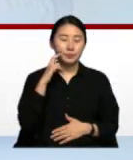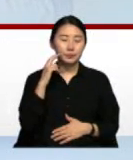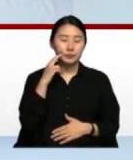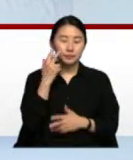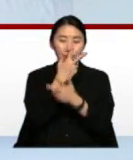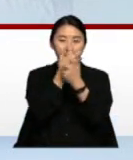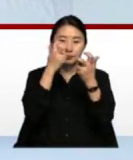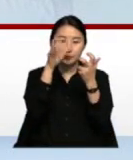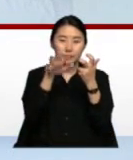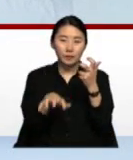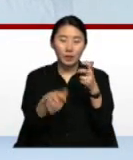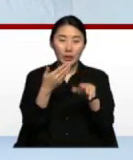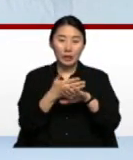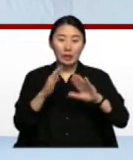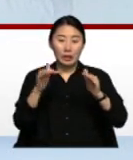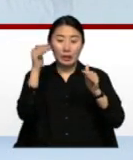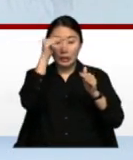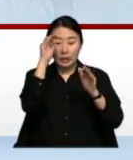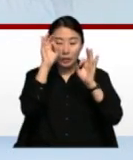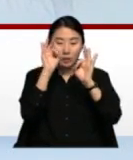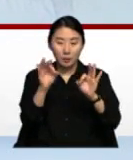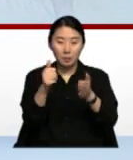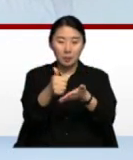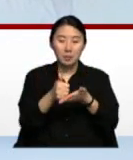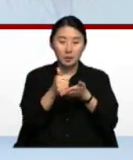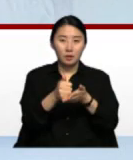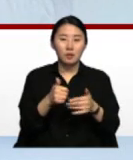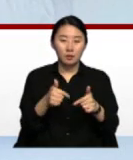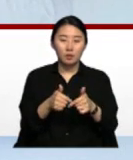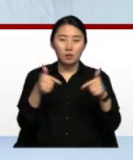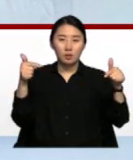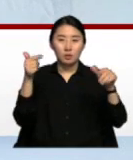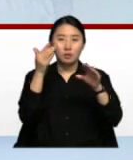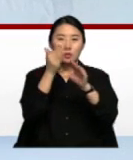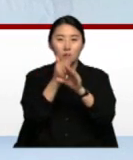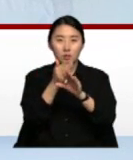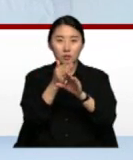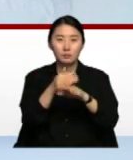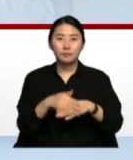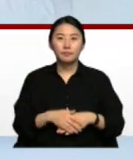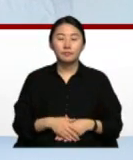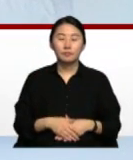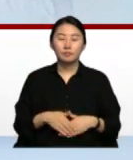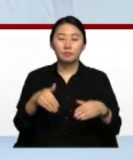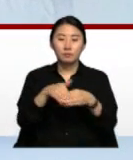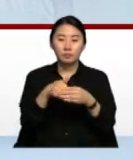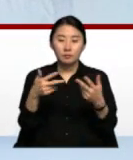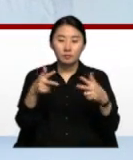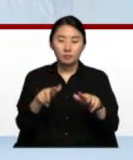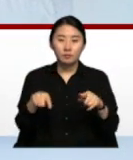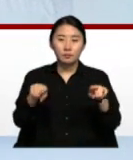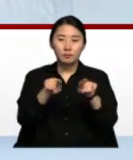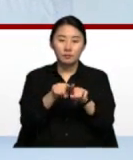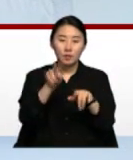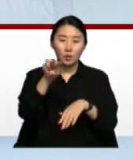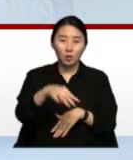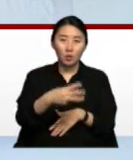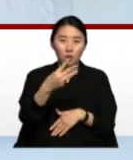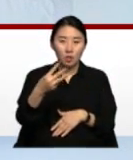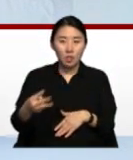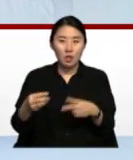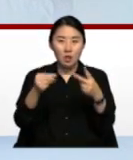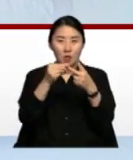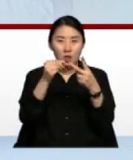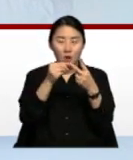송파구 잠실 일대는 외국인 관광객들의 방문이 꾸준히 늘고 있는 상황입니다. 테마공원과 더불어 최근엔 롯데월드